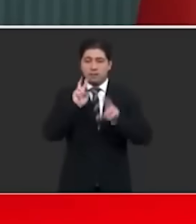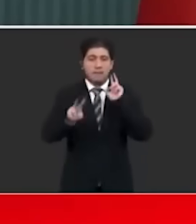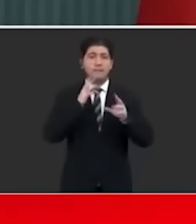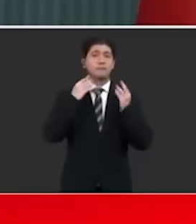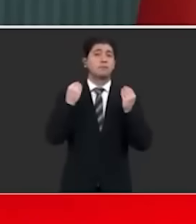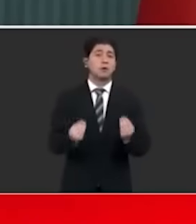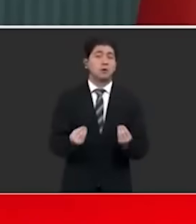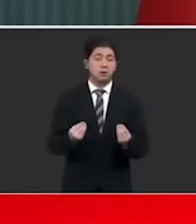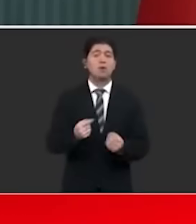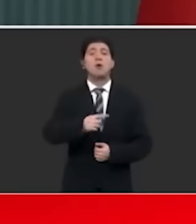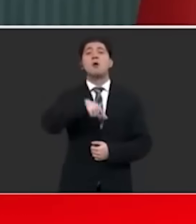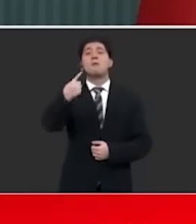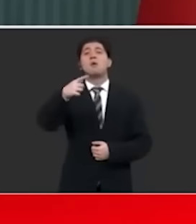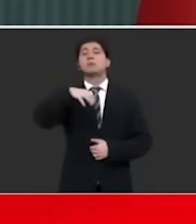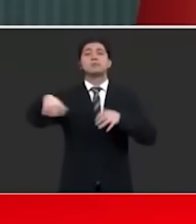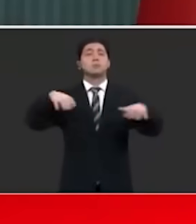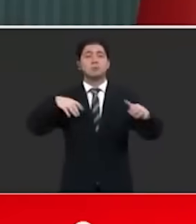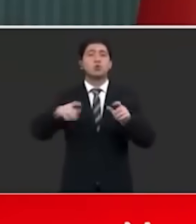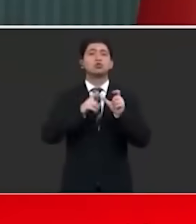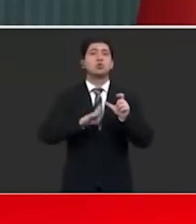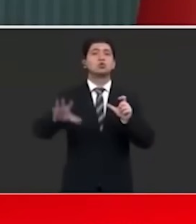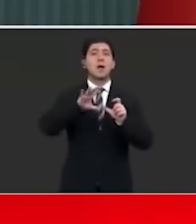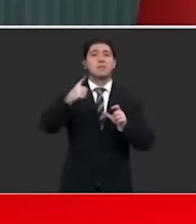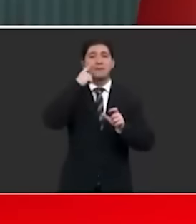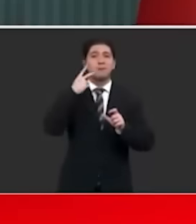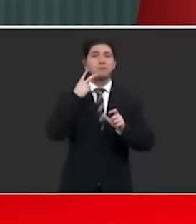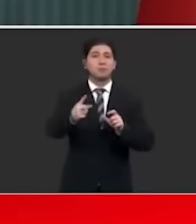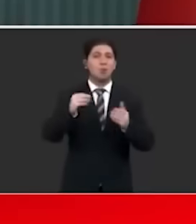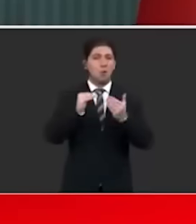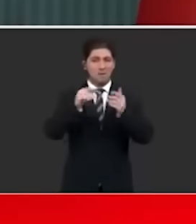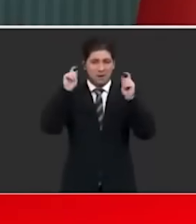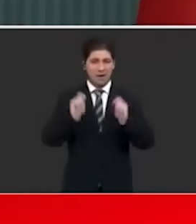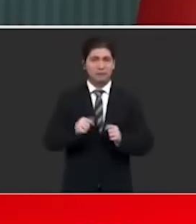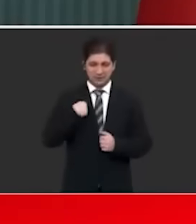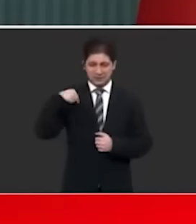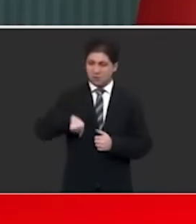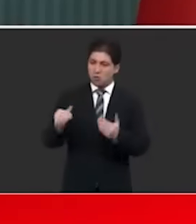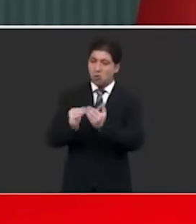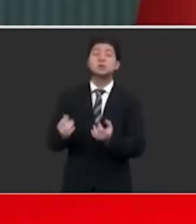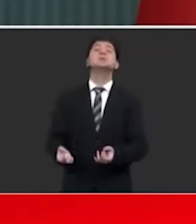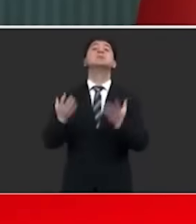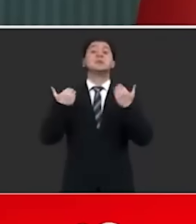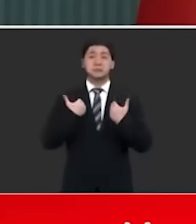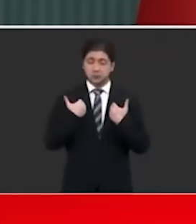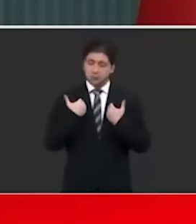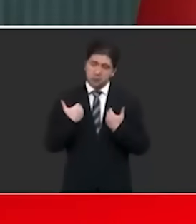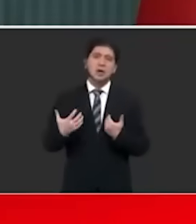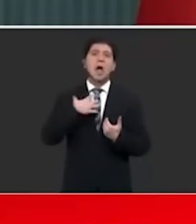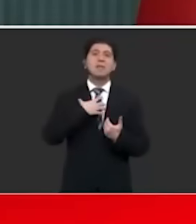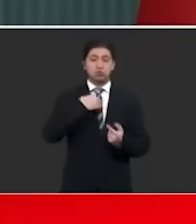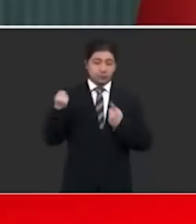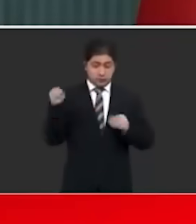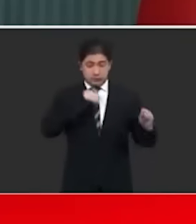Diğer alanlar gibi sosyal devlet uygulamalarında da mevcutla yetinmiyor, kendimizi sürekli